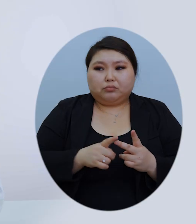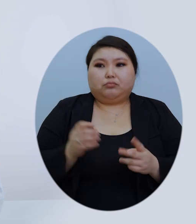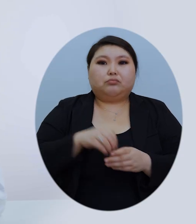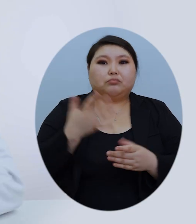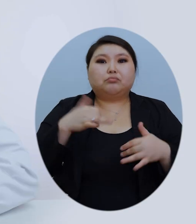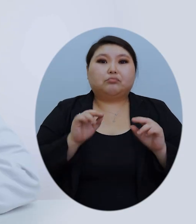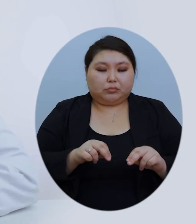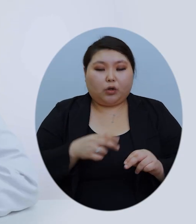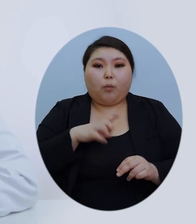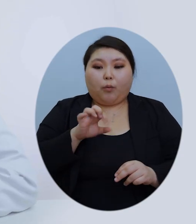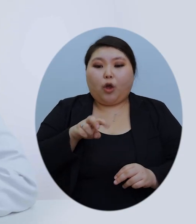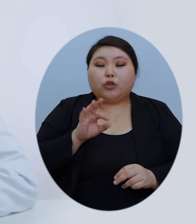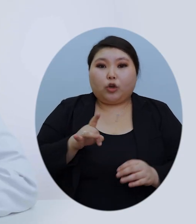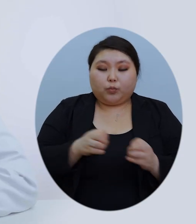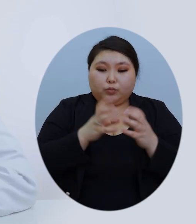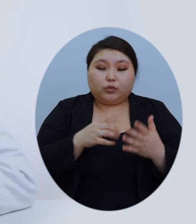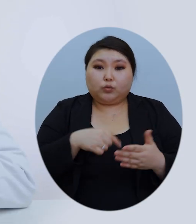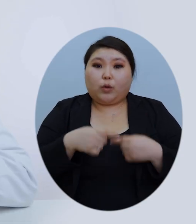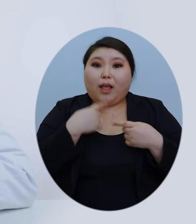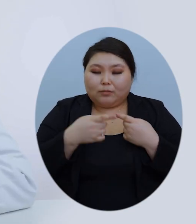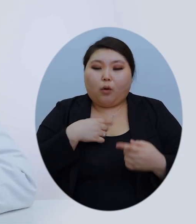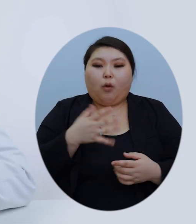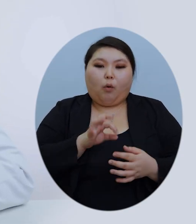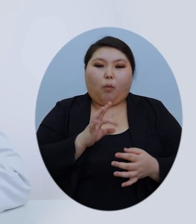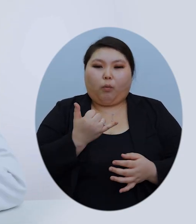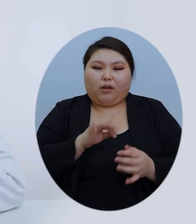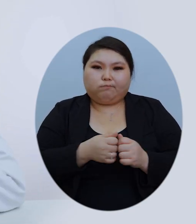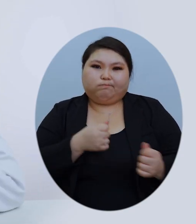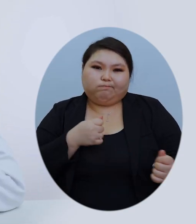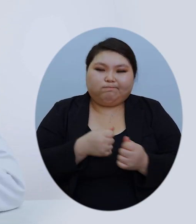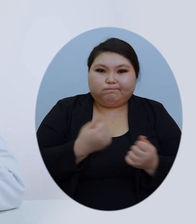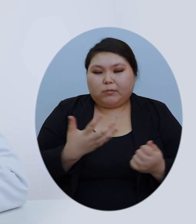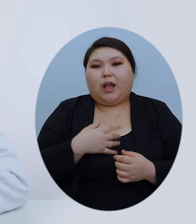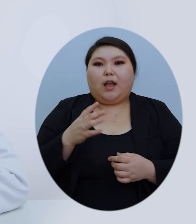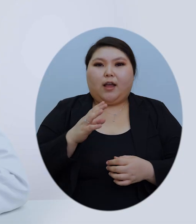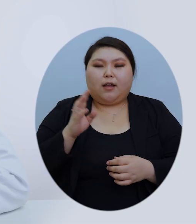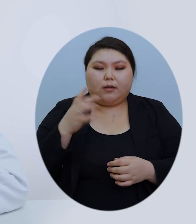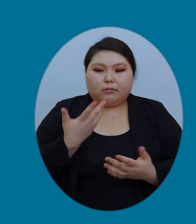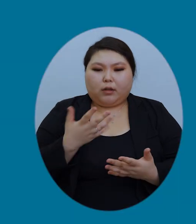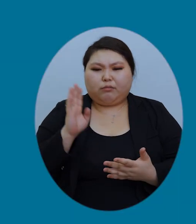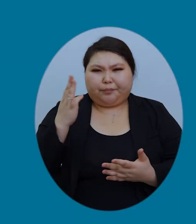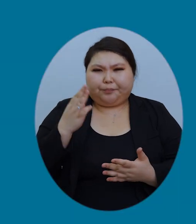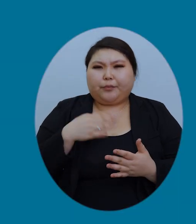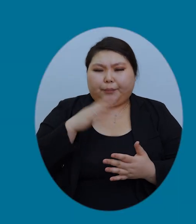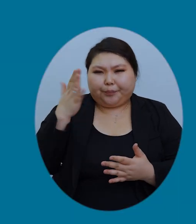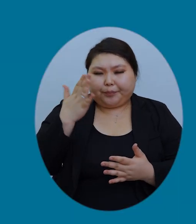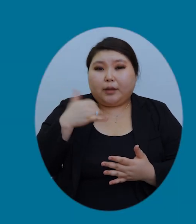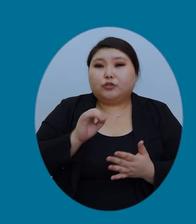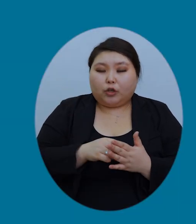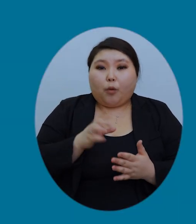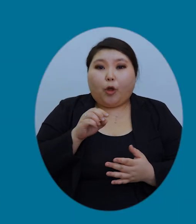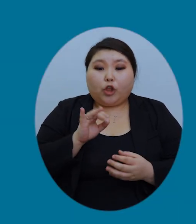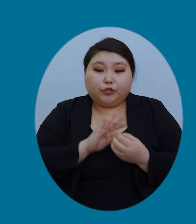болно. Болрын бүтцийн тухай ярихдаа бид болрыг уян хатан, тунгалаг байх ёстой талаар дурдсан. Тэгвэл болрын цайлтын үед